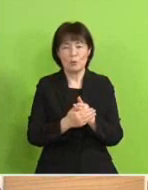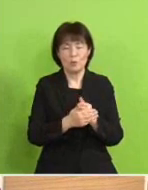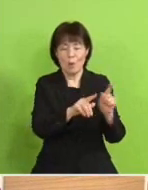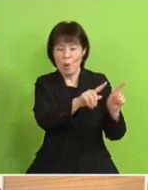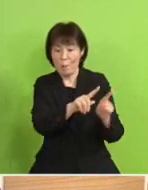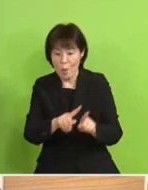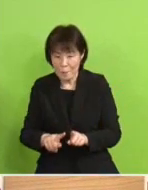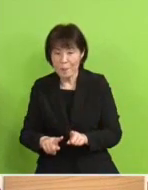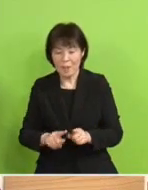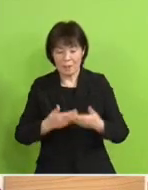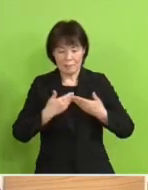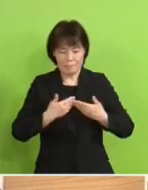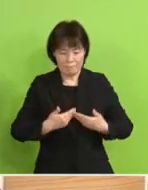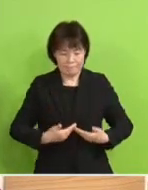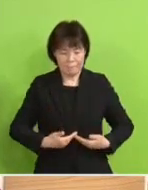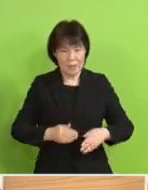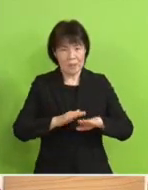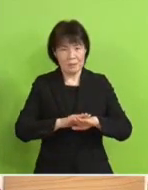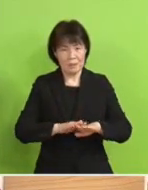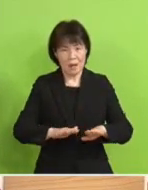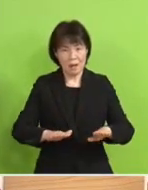で、静かな